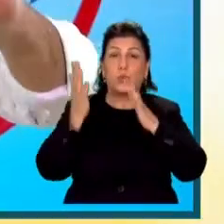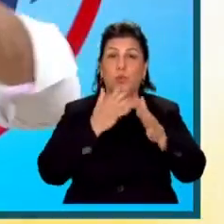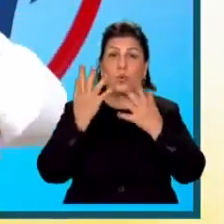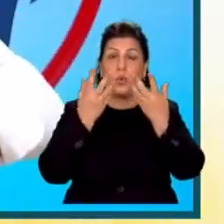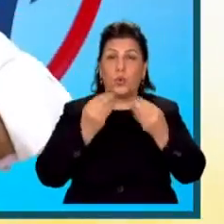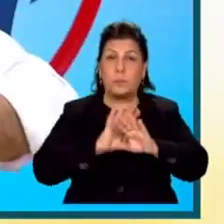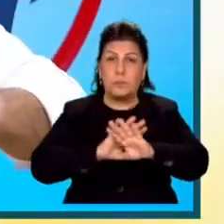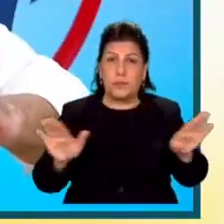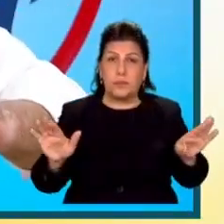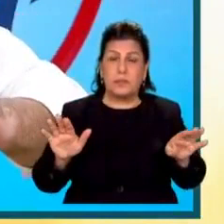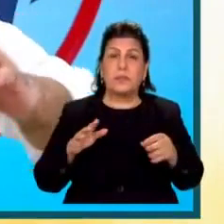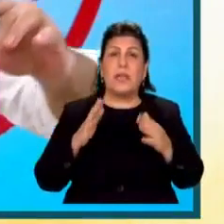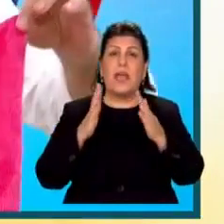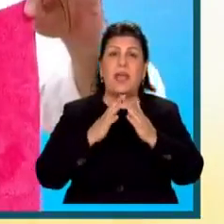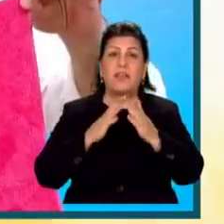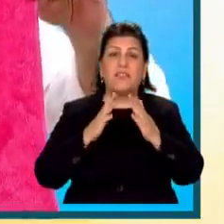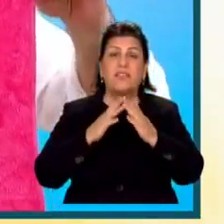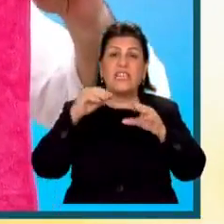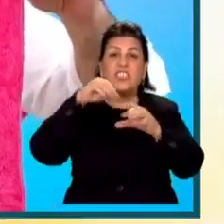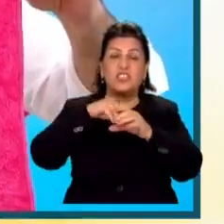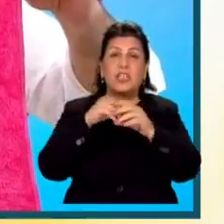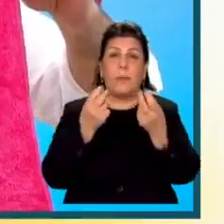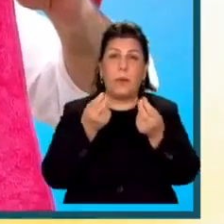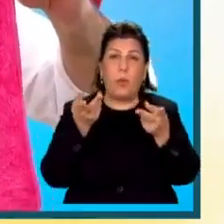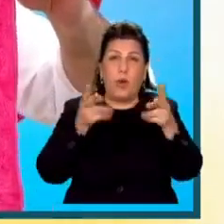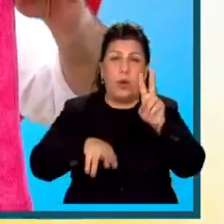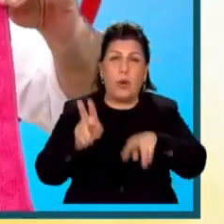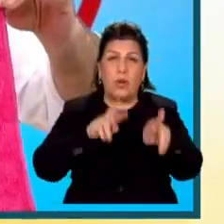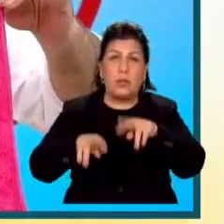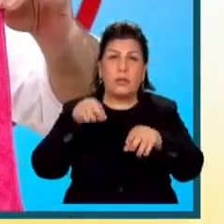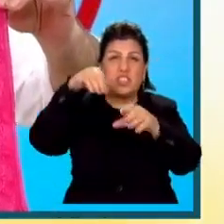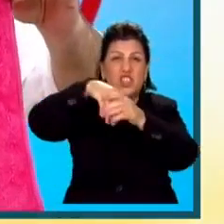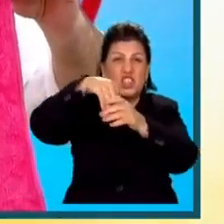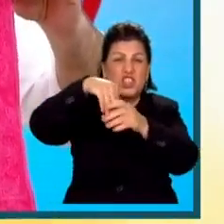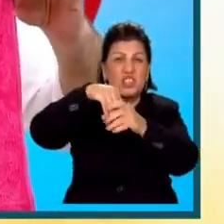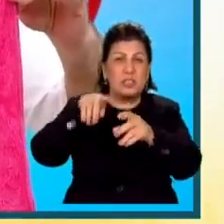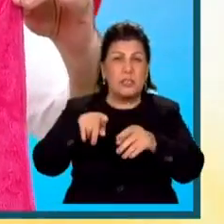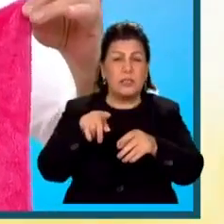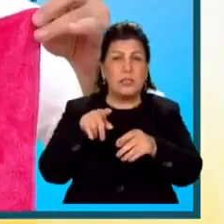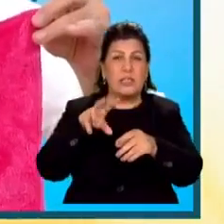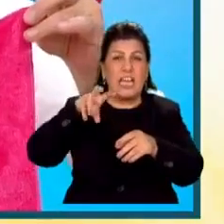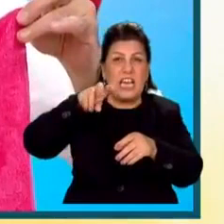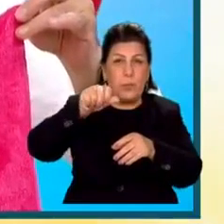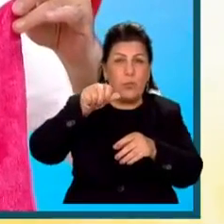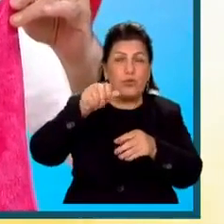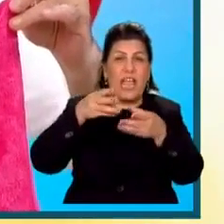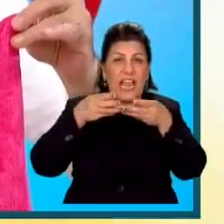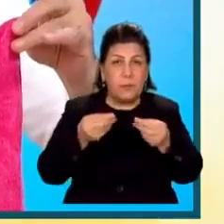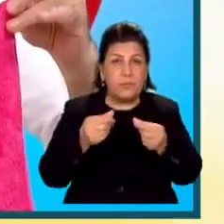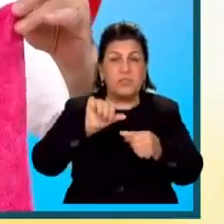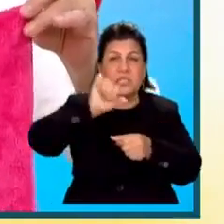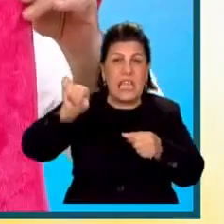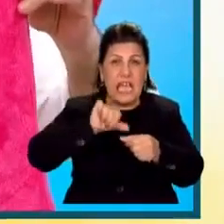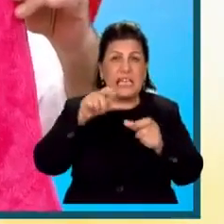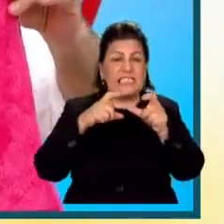mikrop ve bakteriler orada yaşar bu kuruduğunda artık Bunun içerisinde bünyesinde olan limon içerisinde erimiş